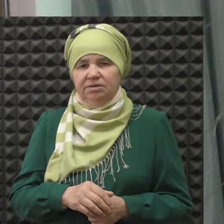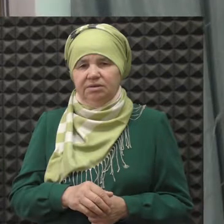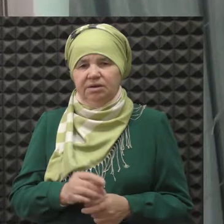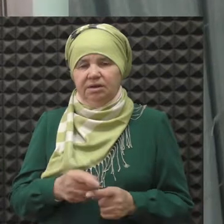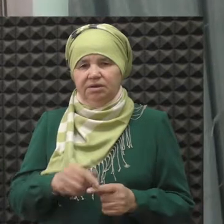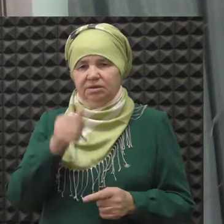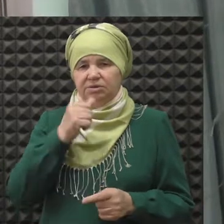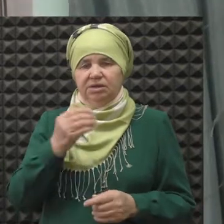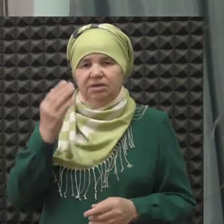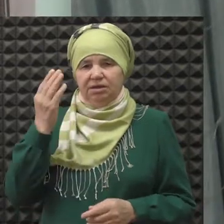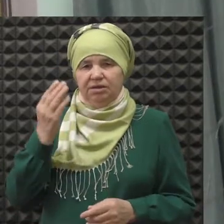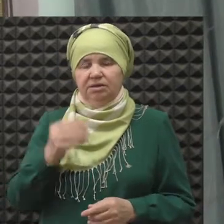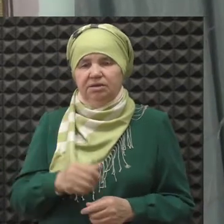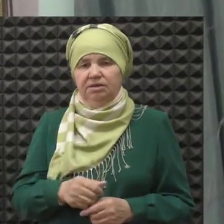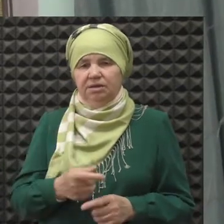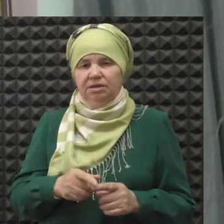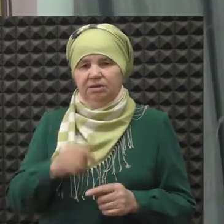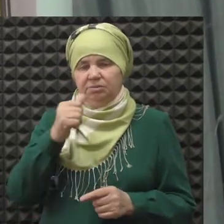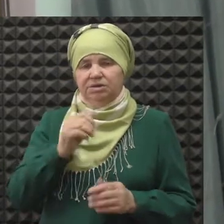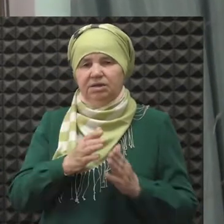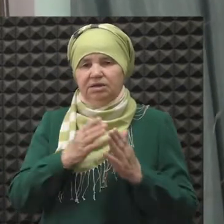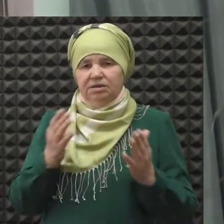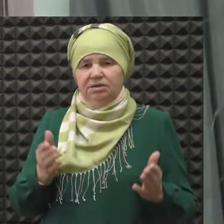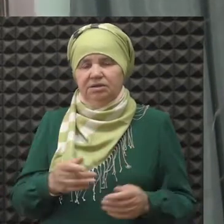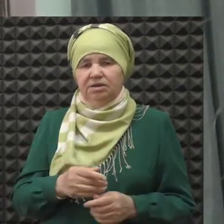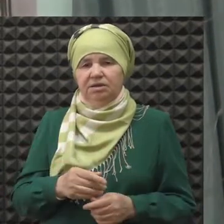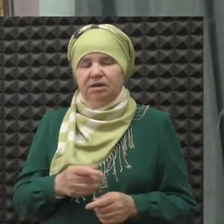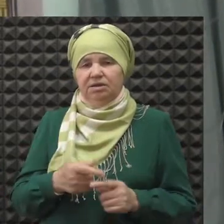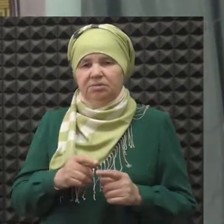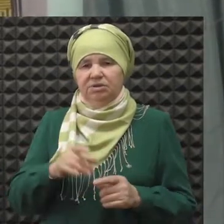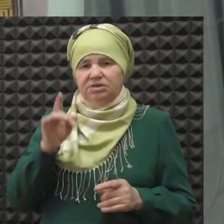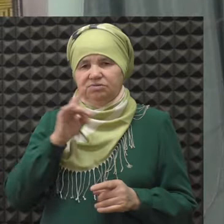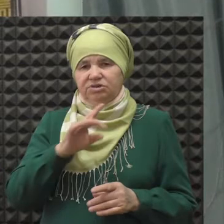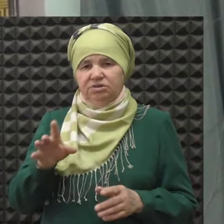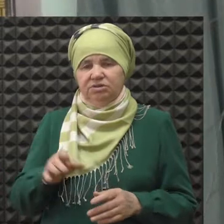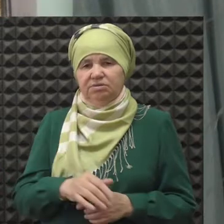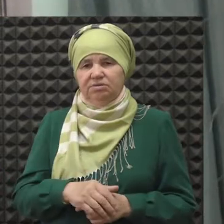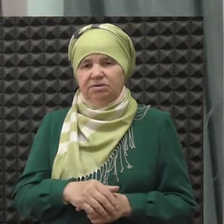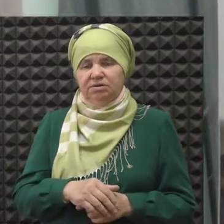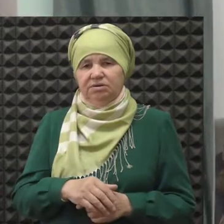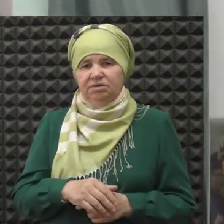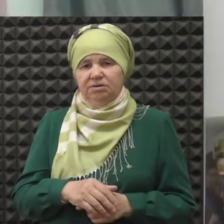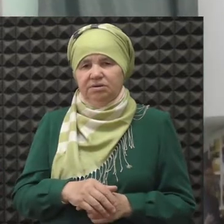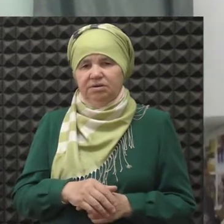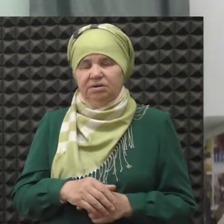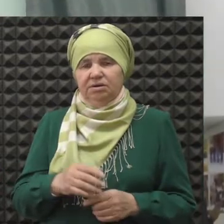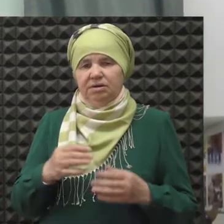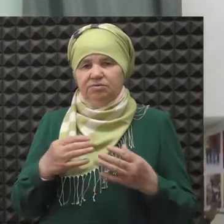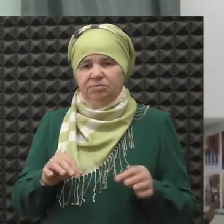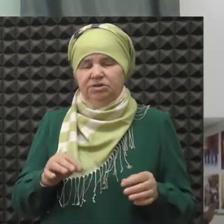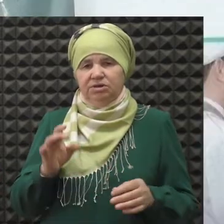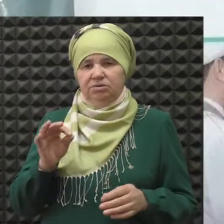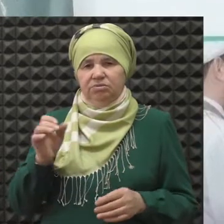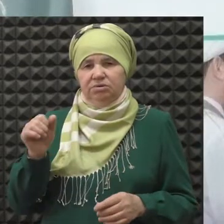это месяц Аллаха, это месяц Корана, это месяц прощения и освобождения от